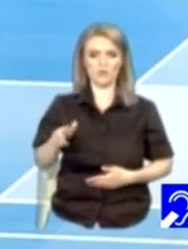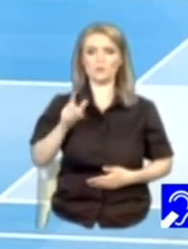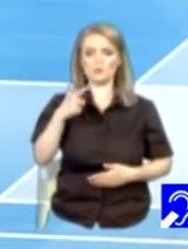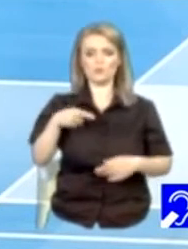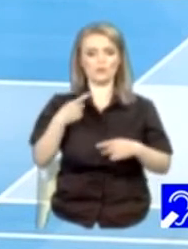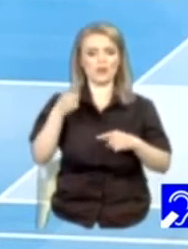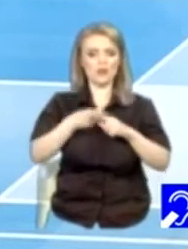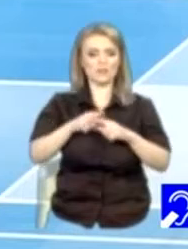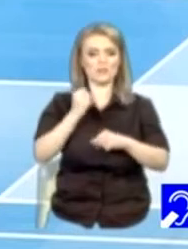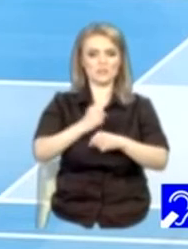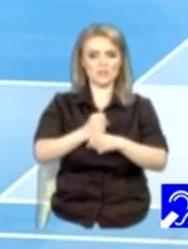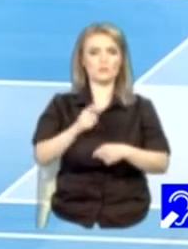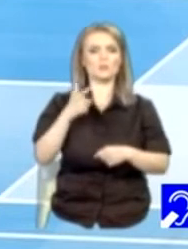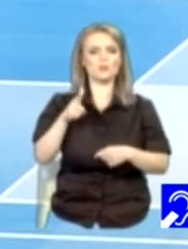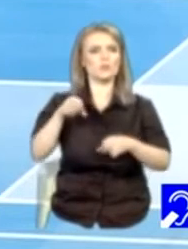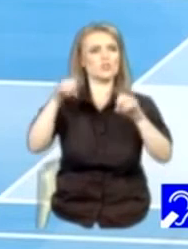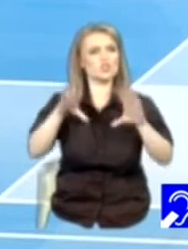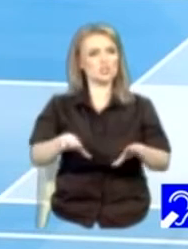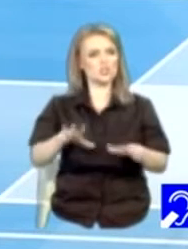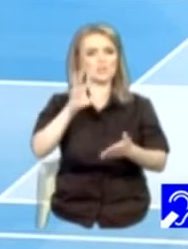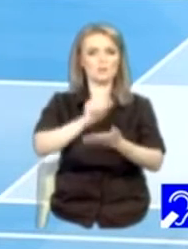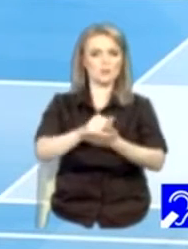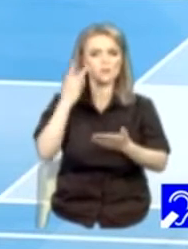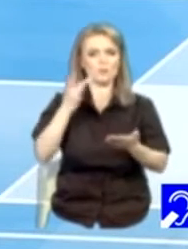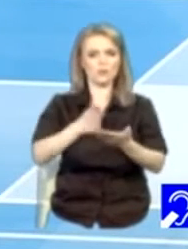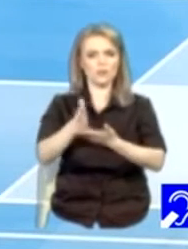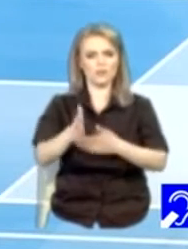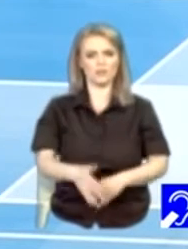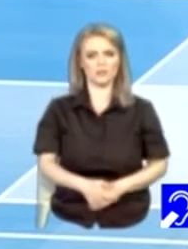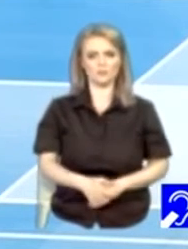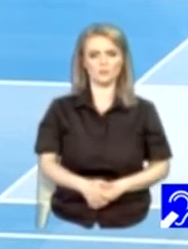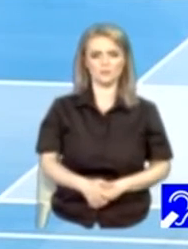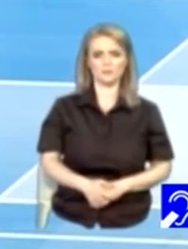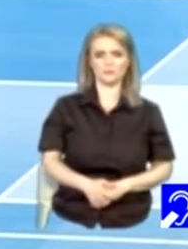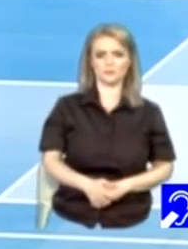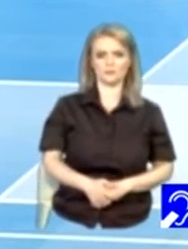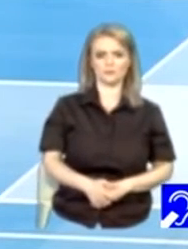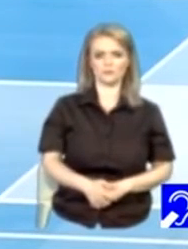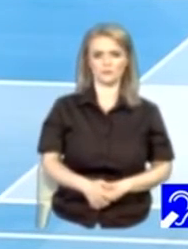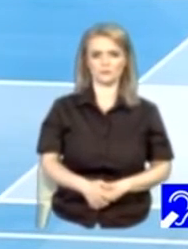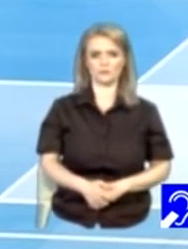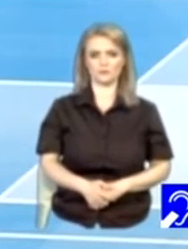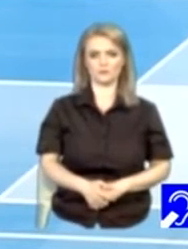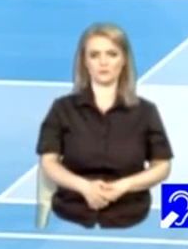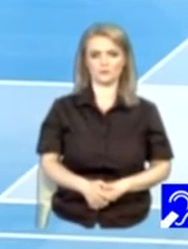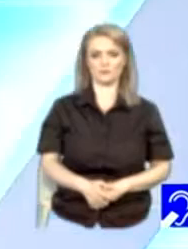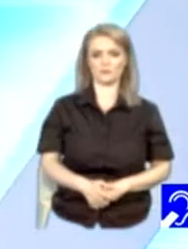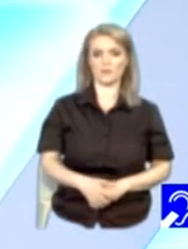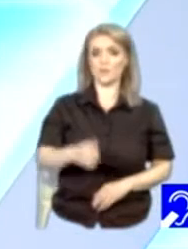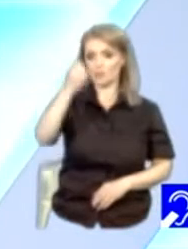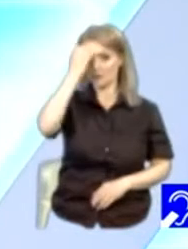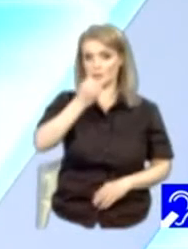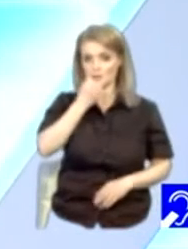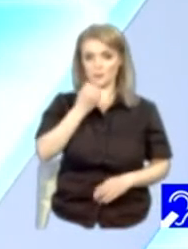acest pas? Ați venit către politică și cu ce aduceți? din zona civică. Mulțumesc foarte mult